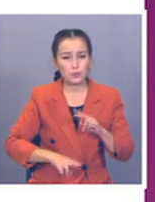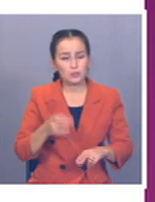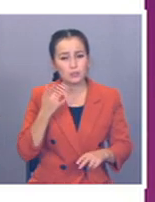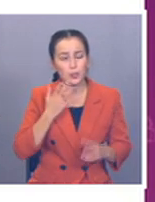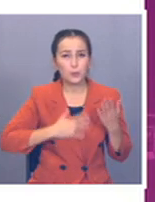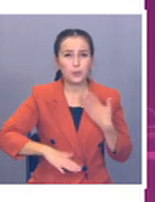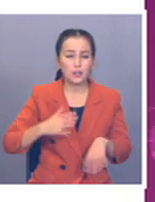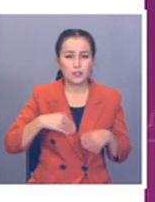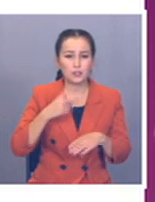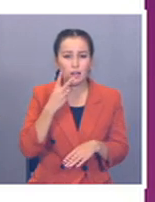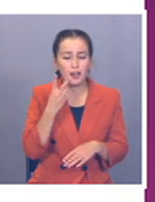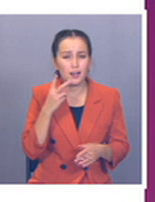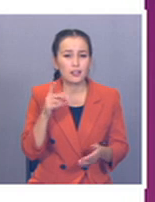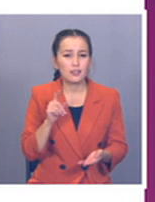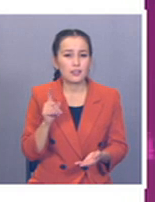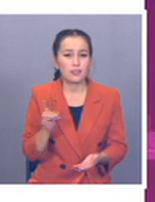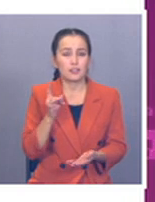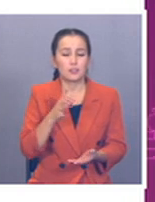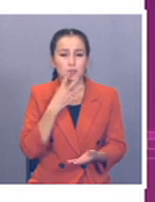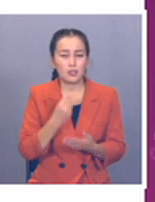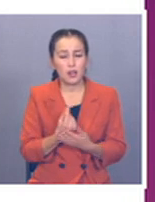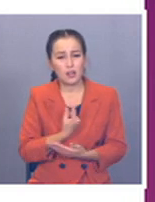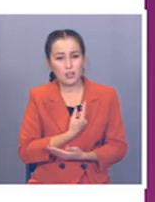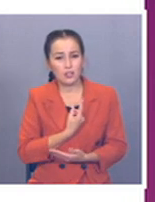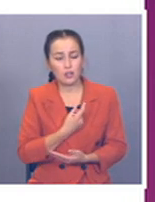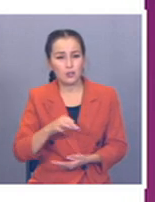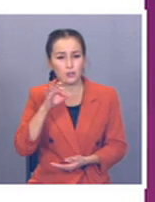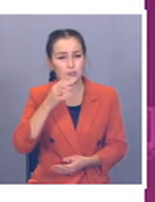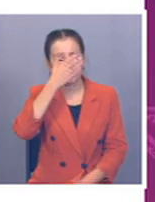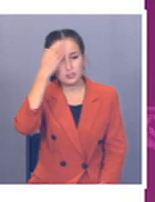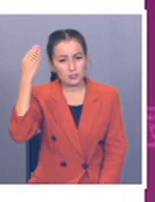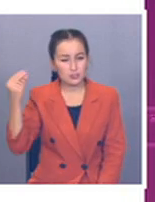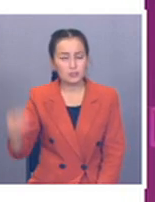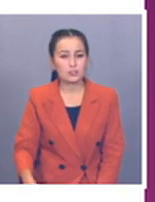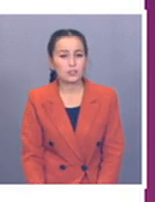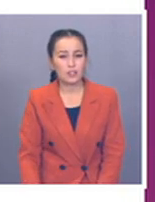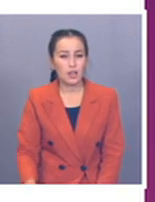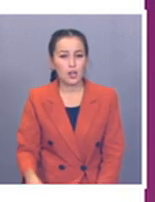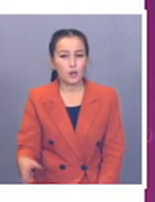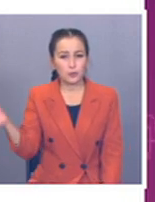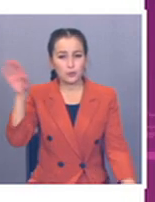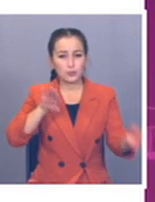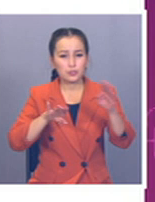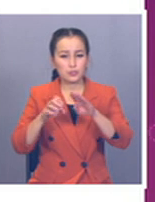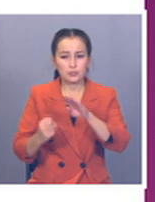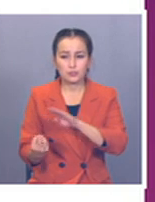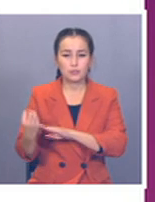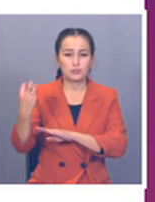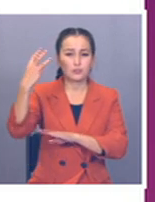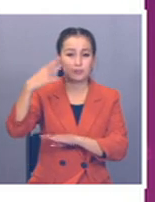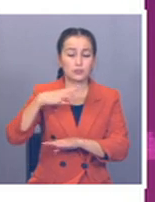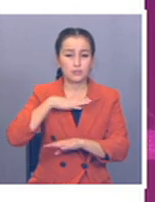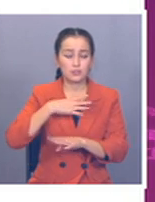ұялатып, бір сәт болсын жалғыздығын ұмыттыратын. Көкжиектен шыққан күннің нұры құлшылықпен